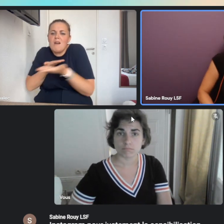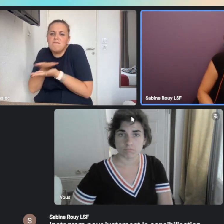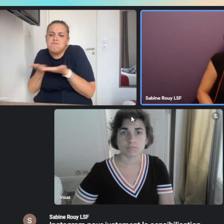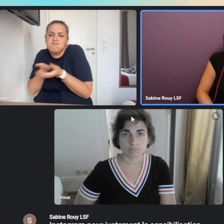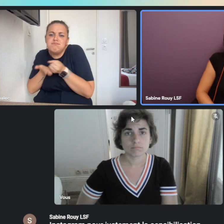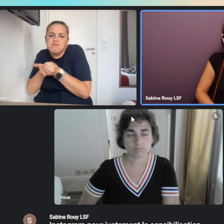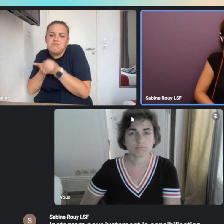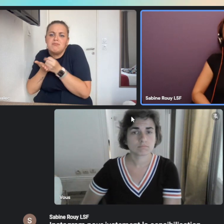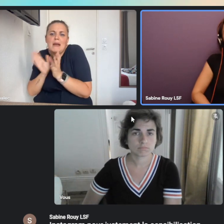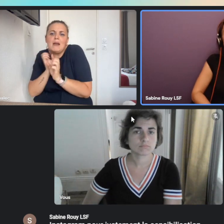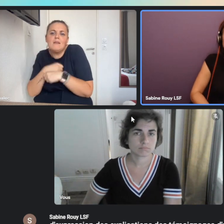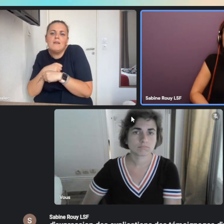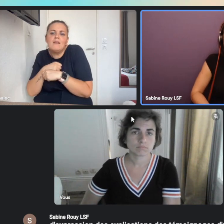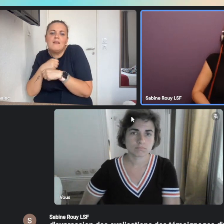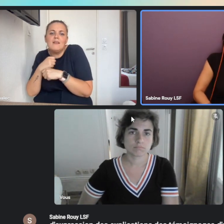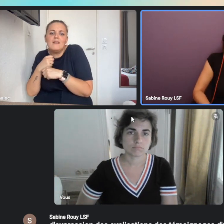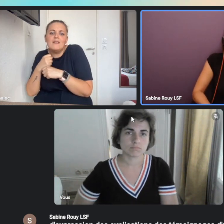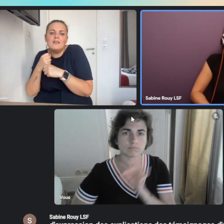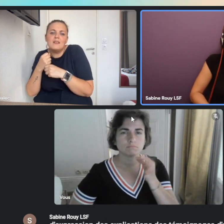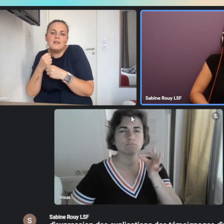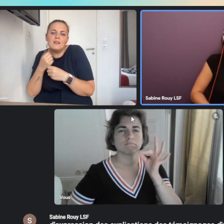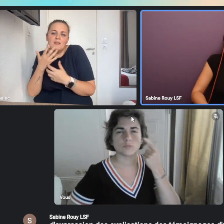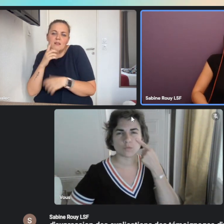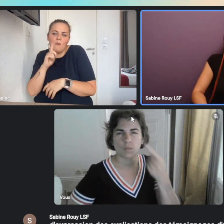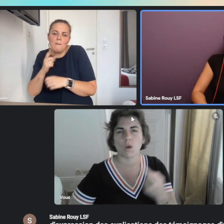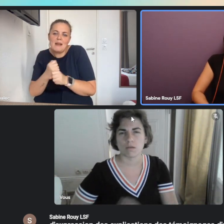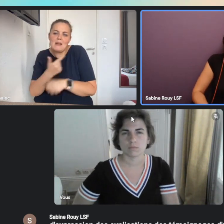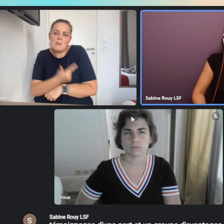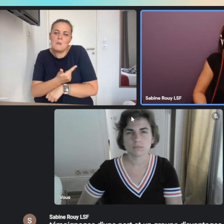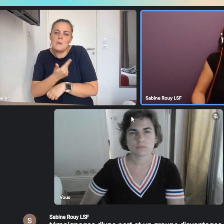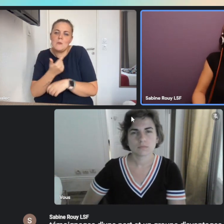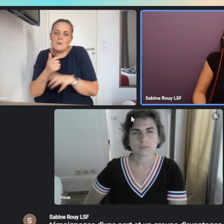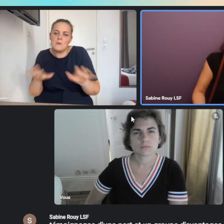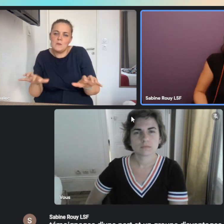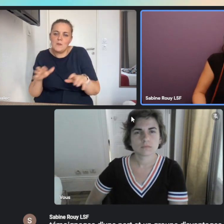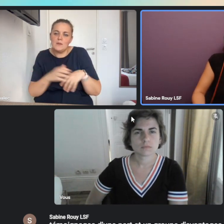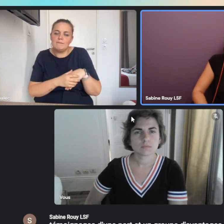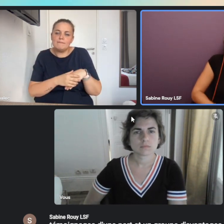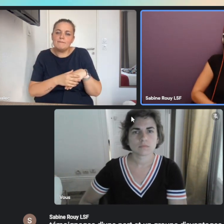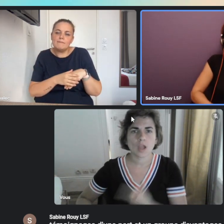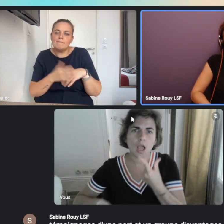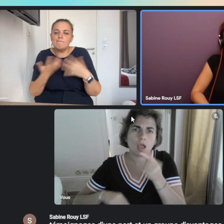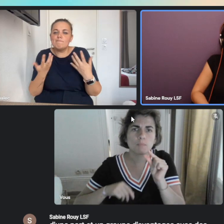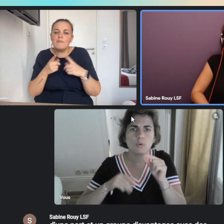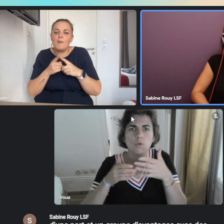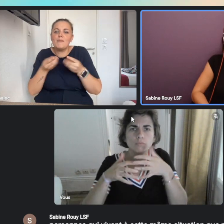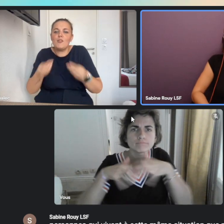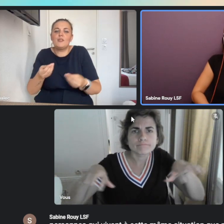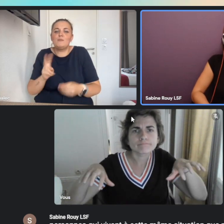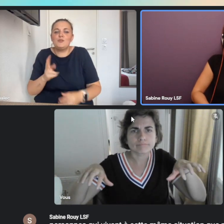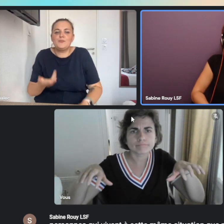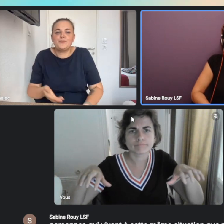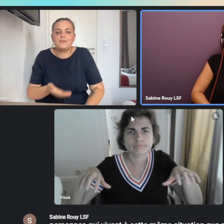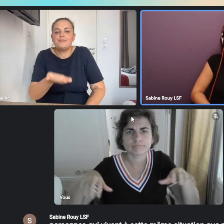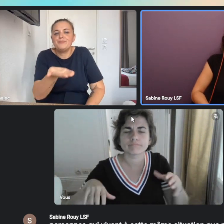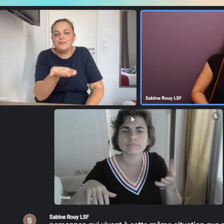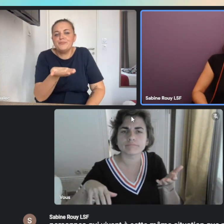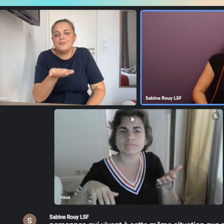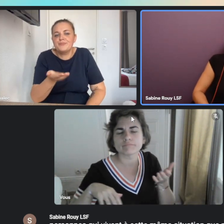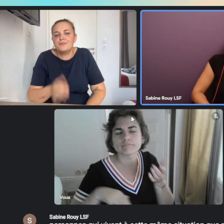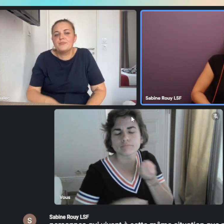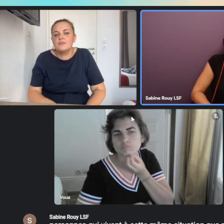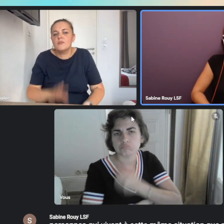je fais, qu'est-ce que je fais, quelles sont les solutions, un groupe vraiment plus d'entraide et pourquoi pas créer les 2 en parallèle. Oui,